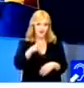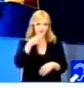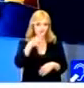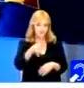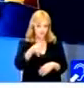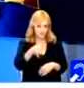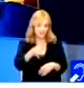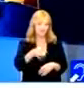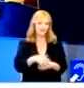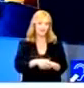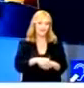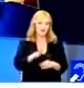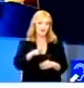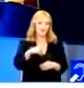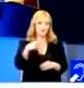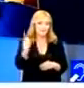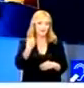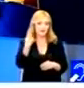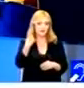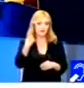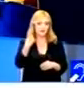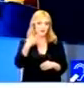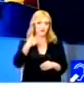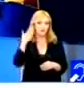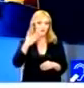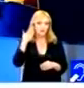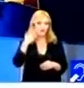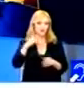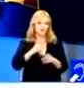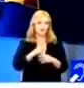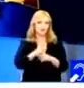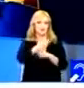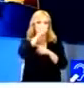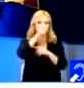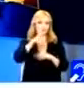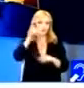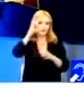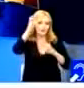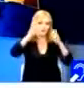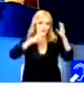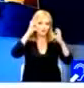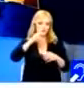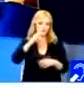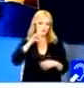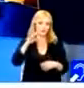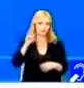pe azi de la TVR Moldova de primul și deocamdată singurul cosmonaut român care a zburat în cosmos, Dumitru Prunariu.